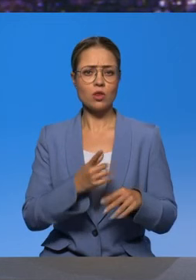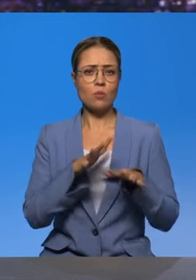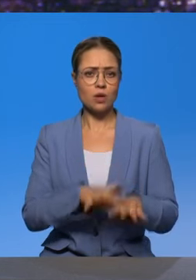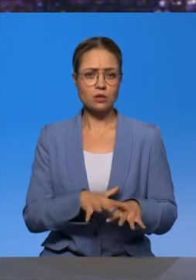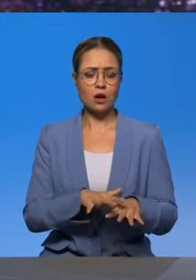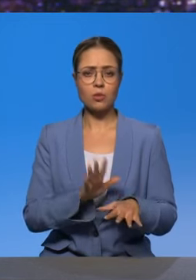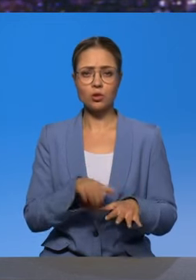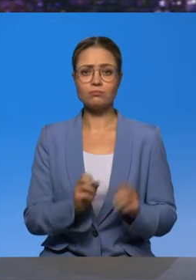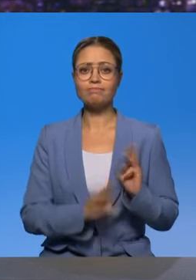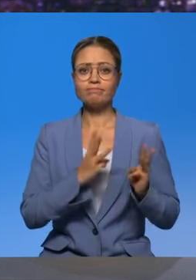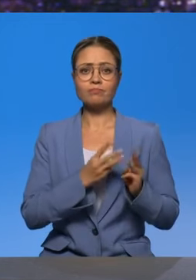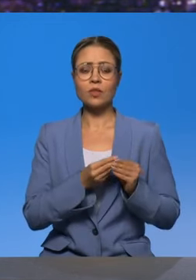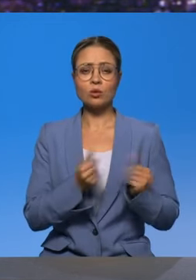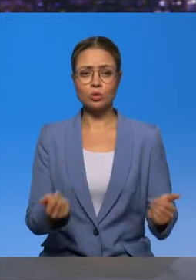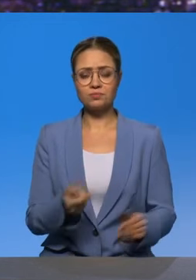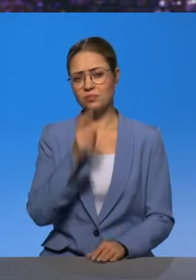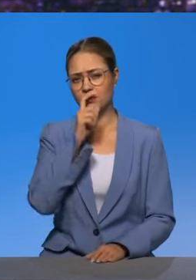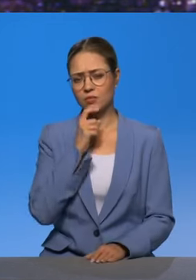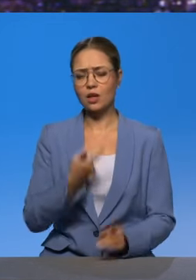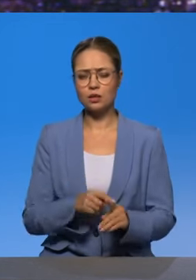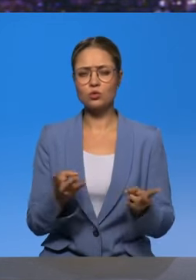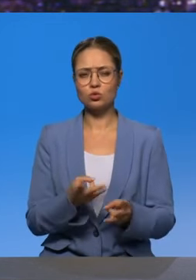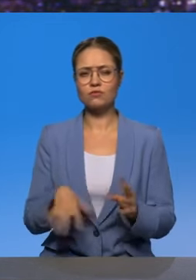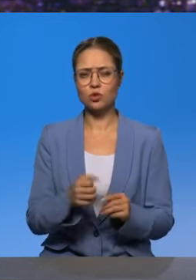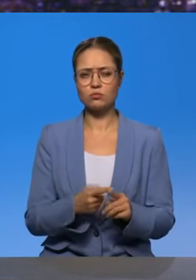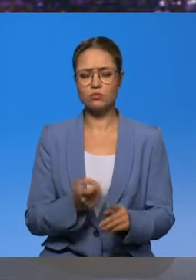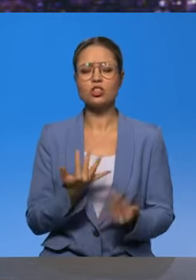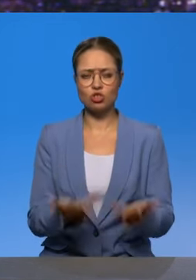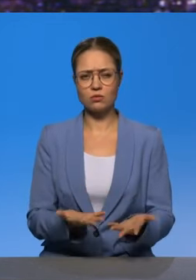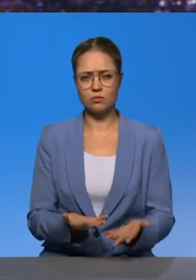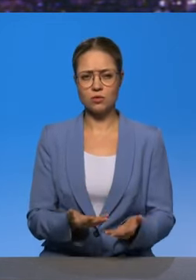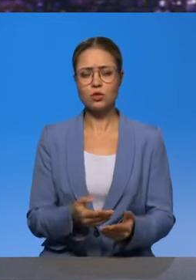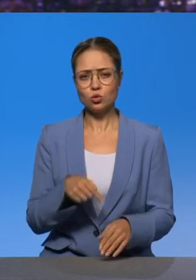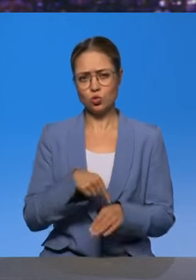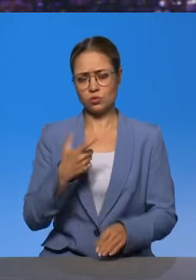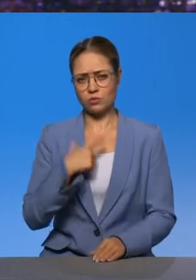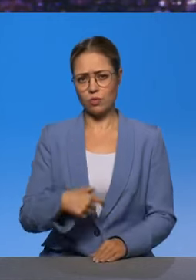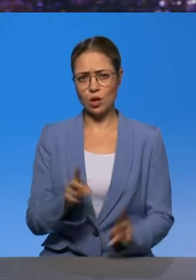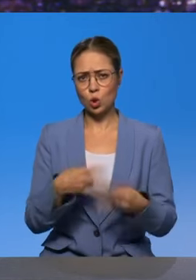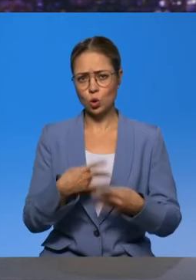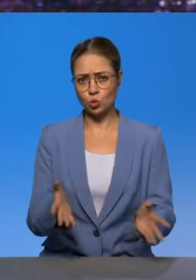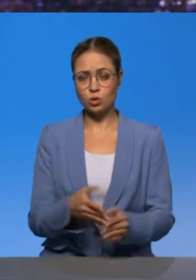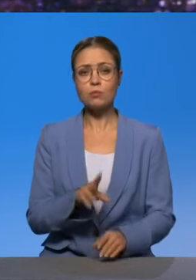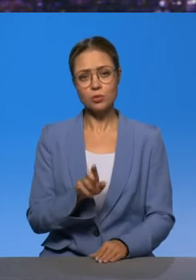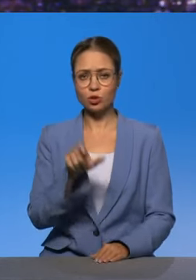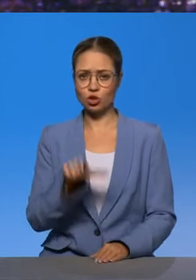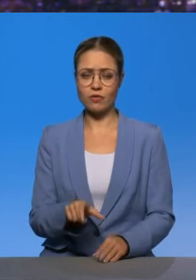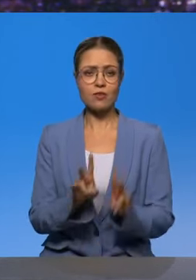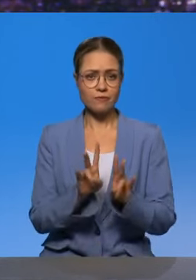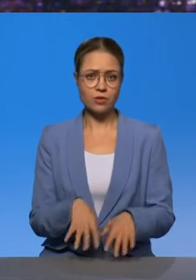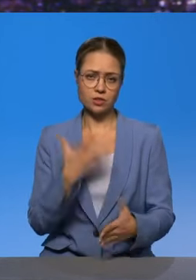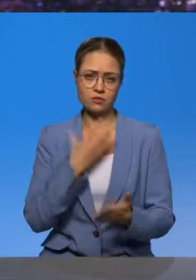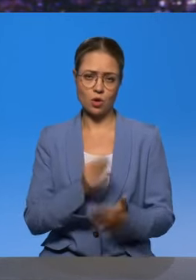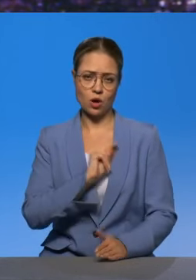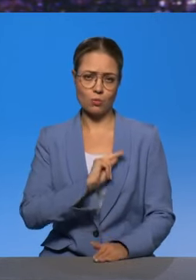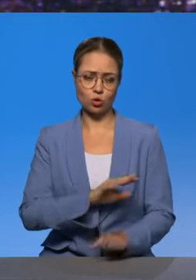теряет какую-то мотивацию, он не видит, а зачем это все, чувствует себя ненужным. Почему? Что с этим делать? Ну, чтобы он не ушел, чтобы он остался на этом своем рабочем